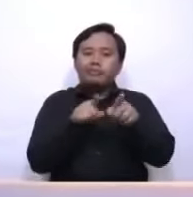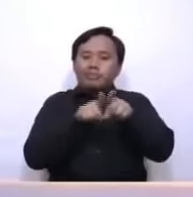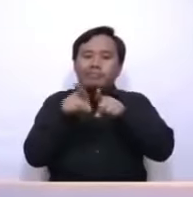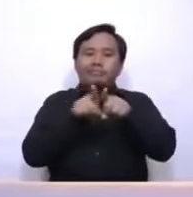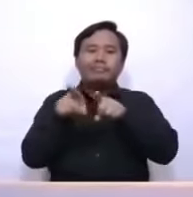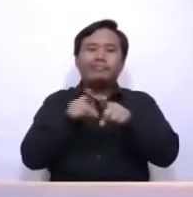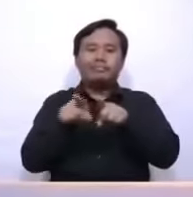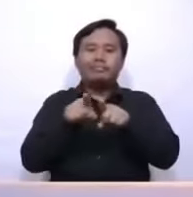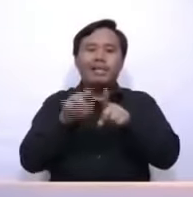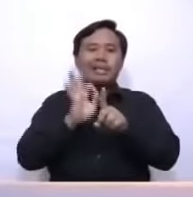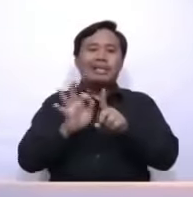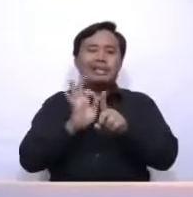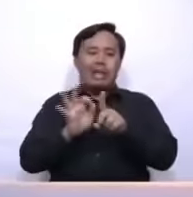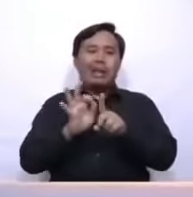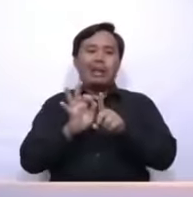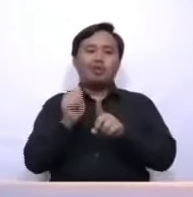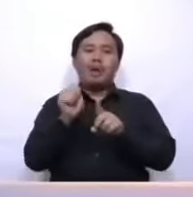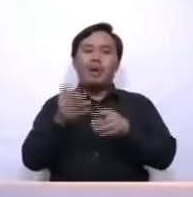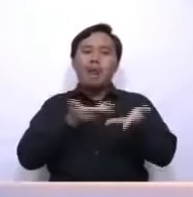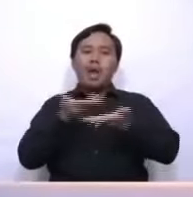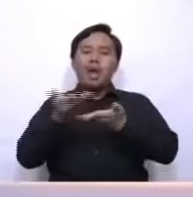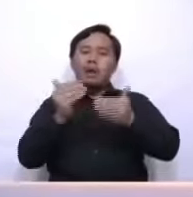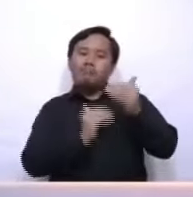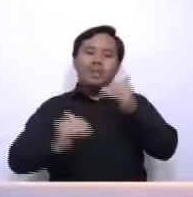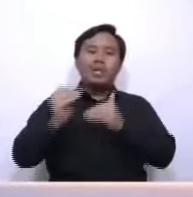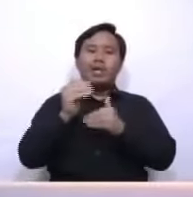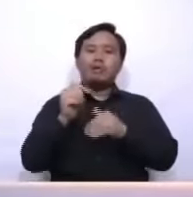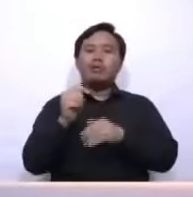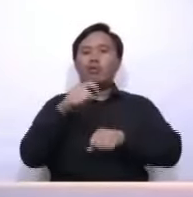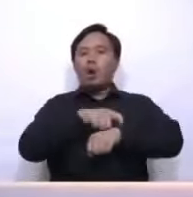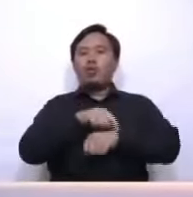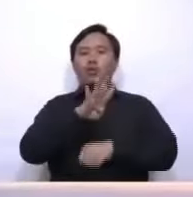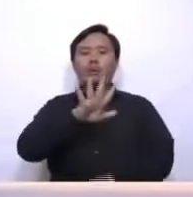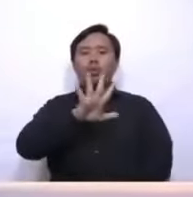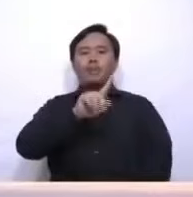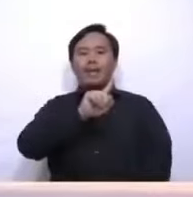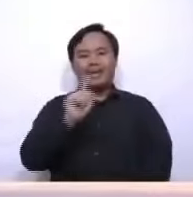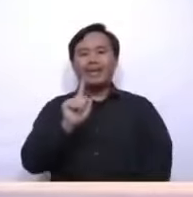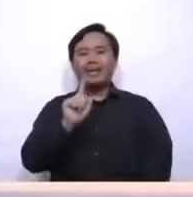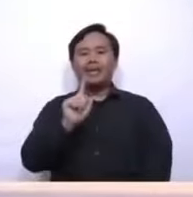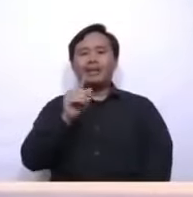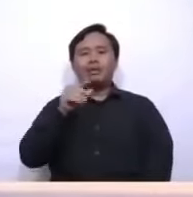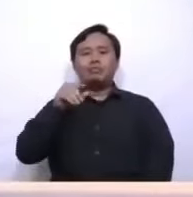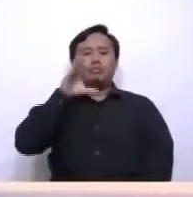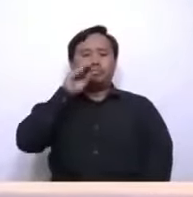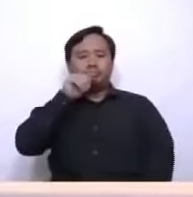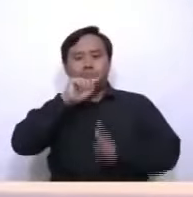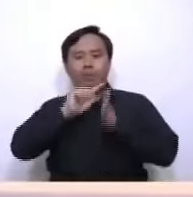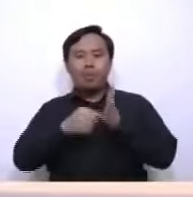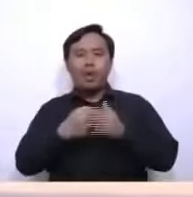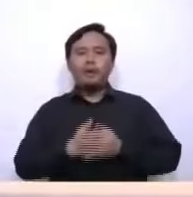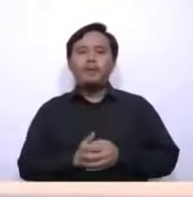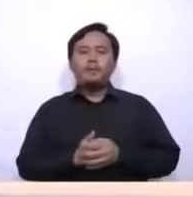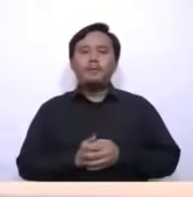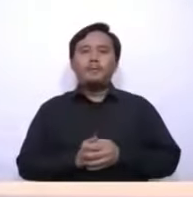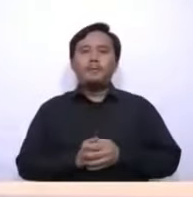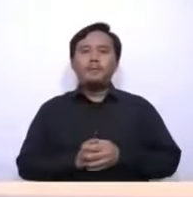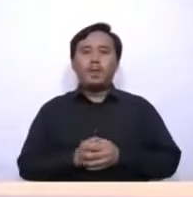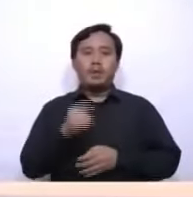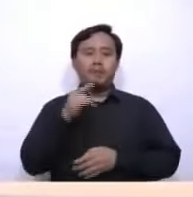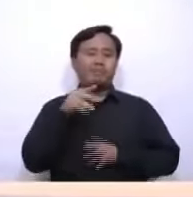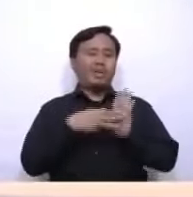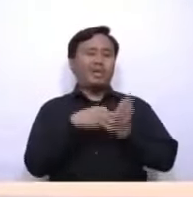SPBE dalam meningkatkan layanan publik? Waktu Anda menjawab 45 detik dimulai sejak berbicara. Untuk menangani itu,